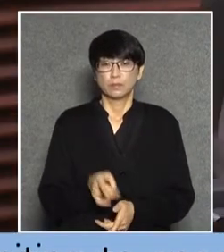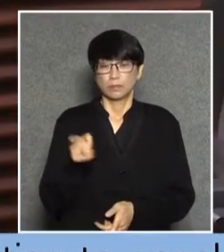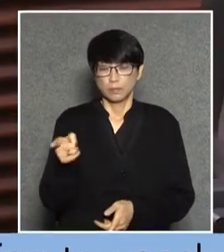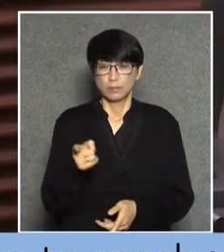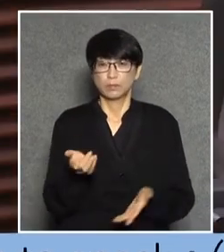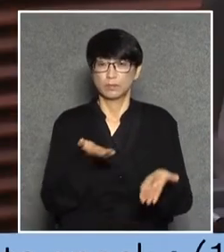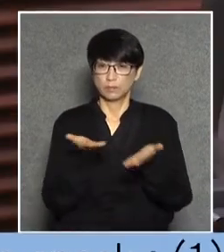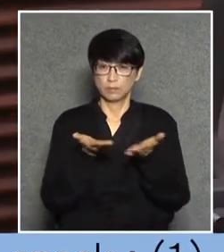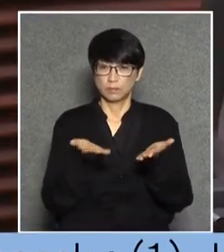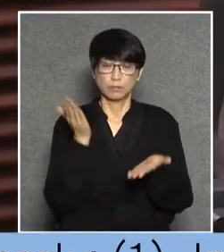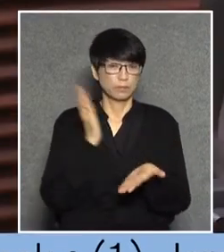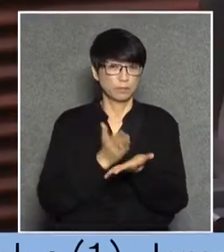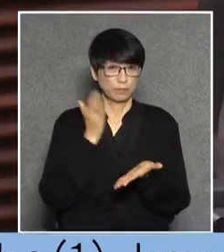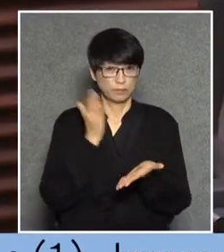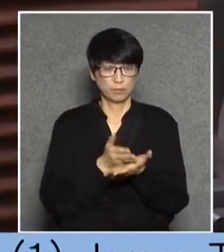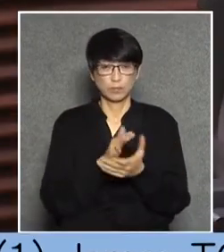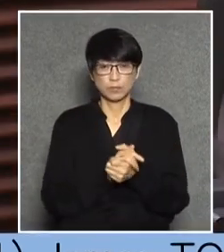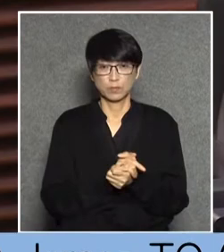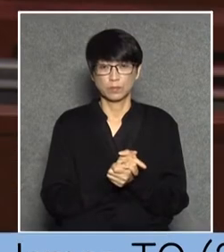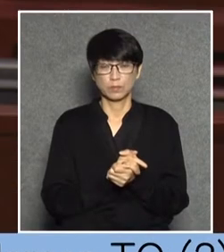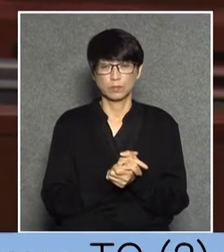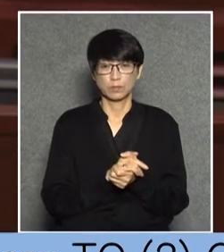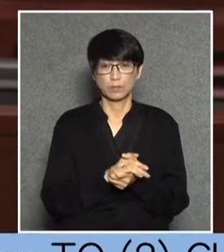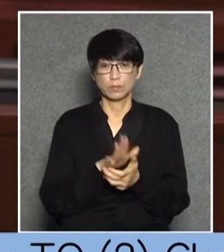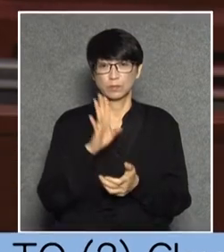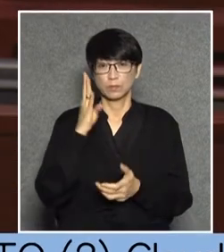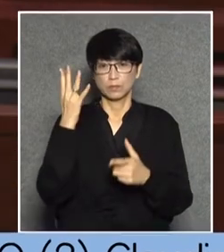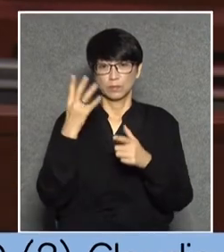啊嘛！去四季酒店食嘢啊嘛，